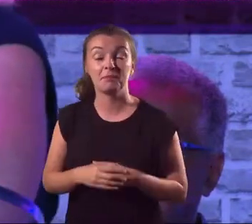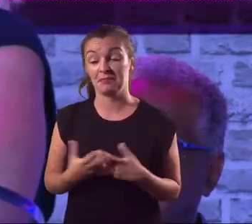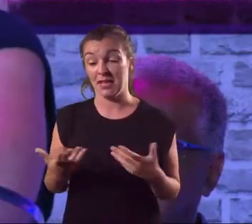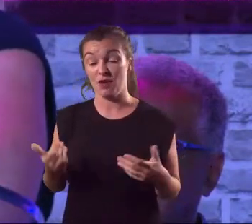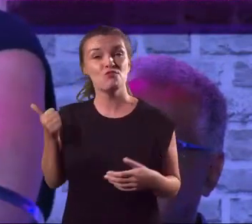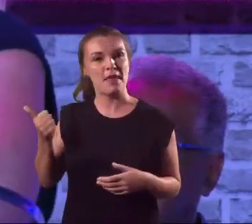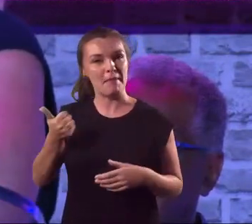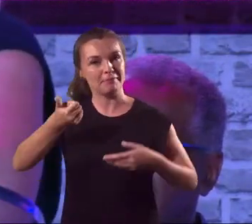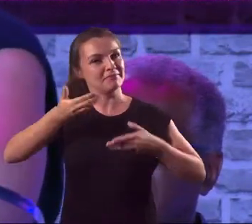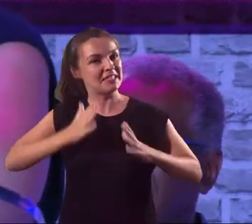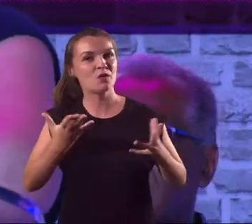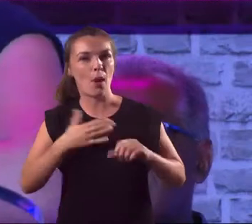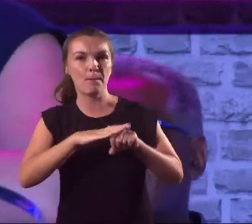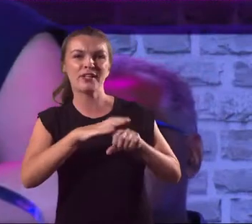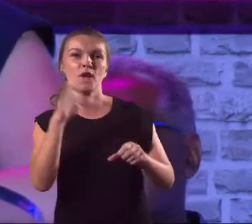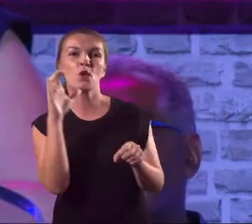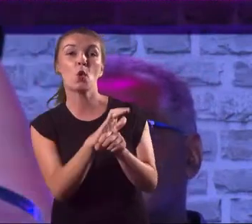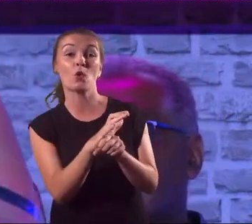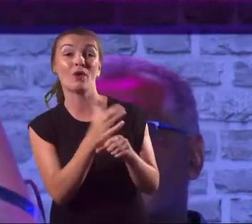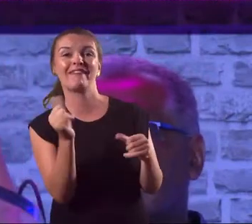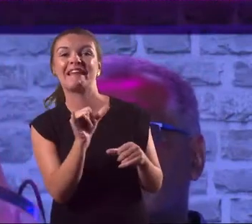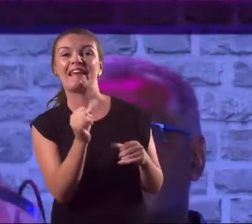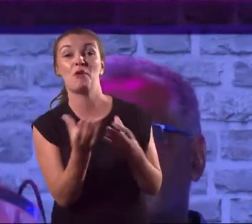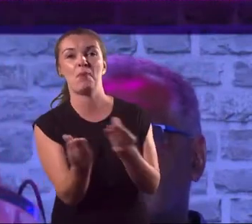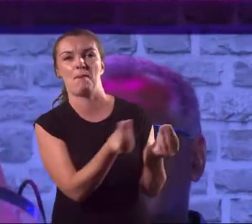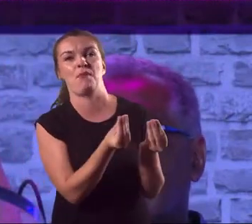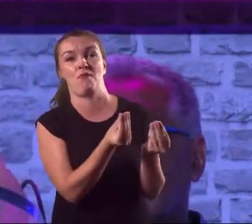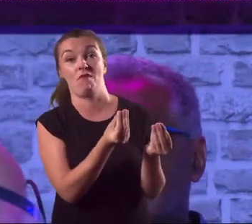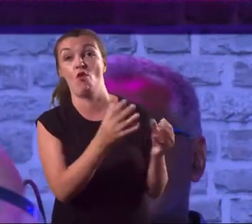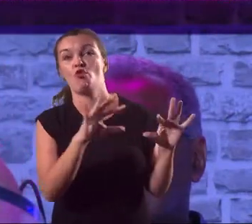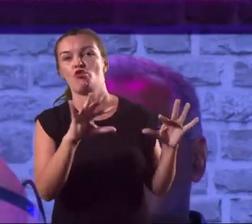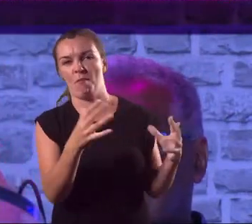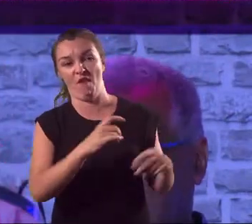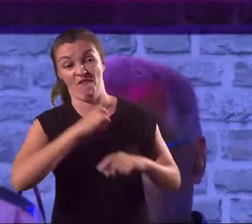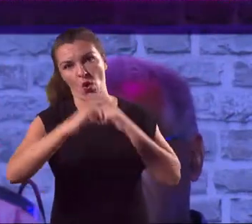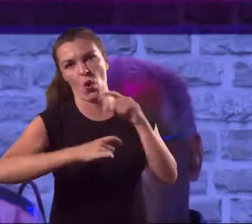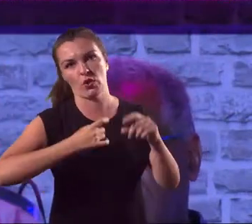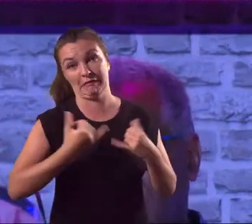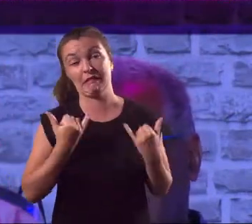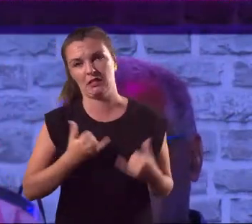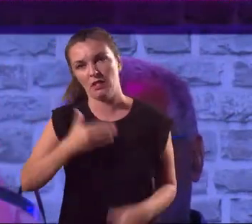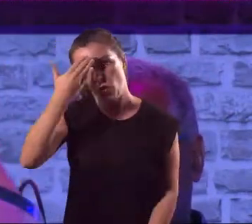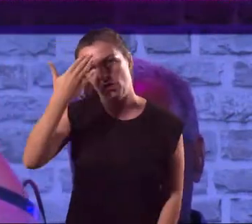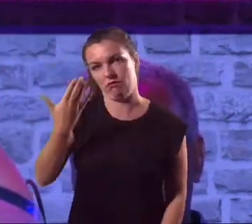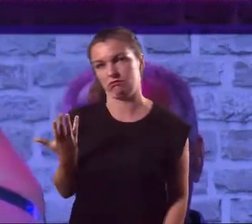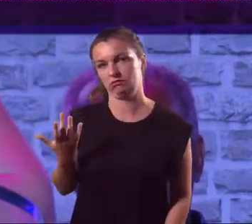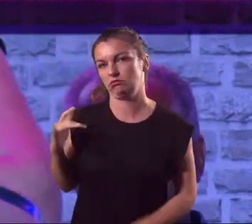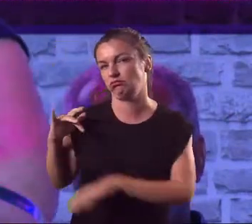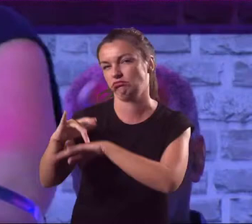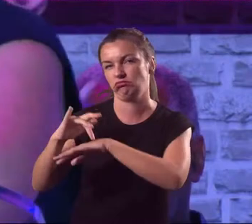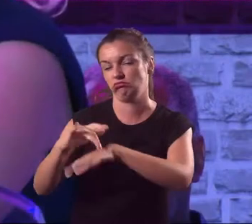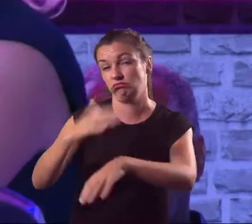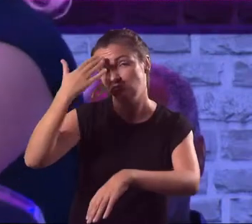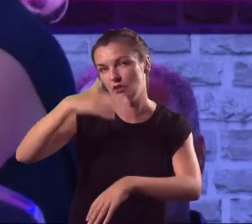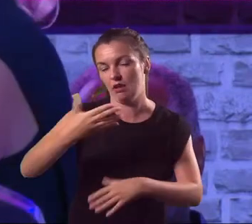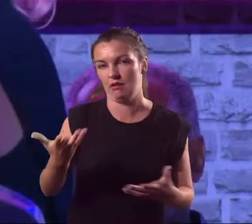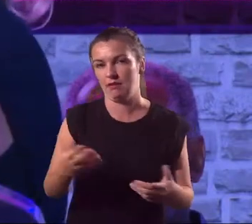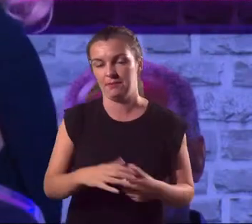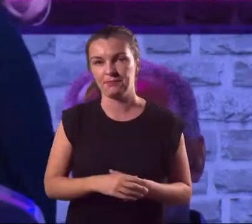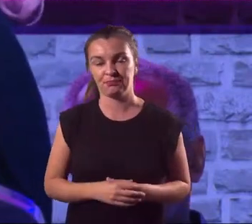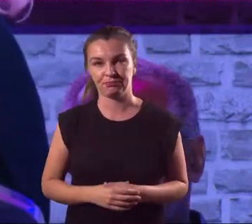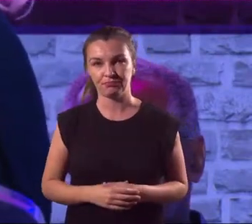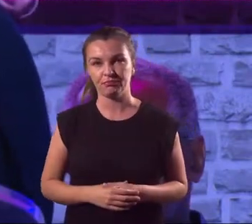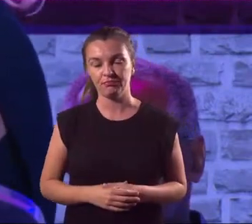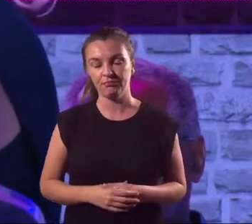le peuple, ils sont obligés d'utiliser la violence. Et ici, vous en savez quelque chose. Vous en savez quelque chose parce que nous